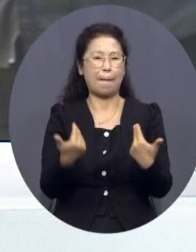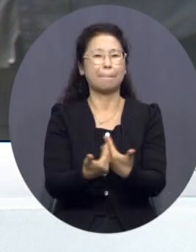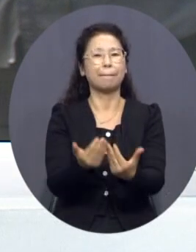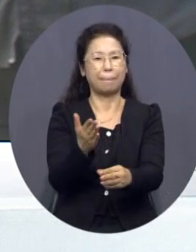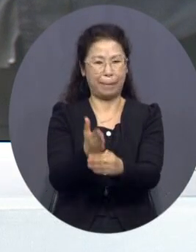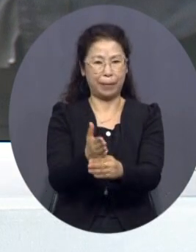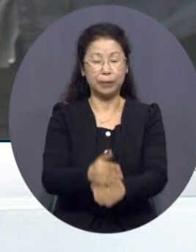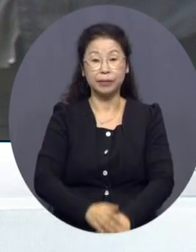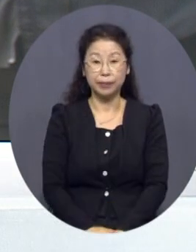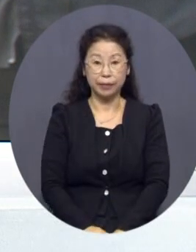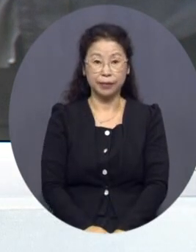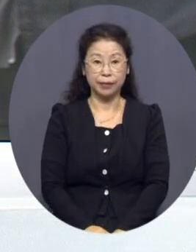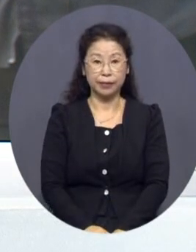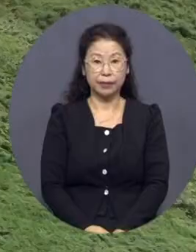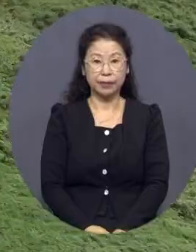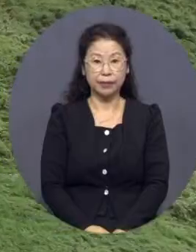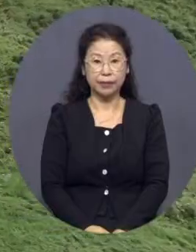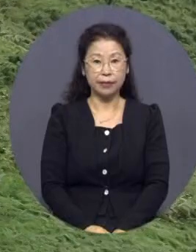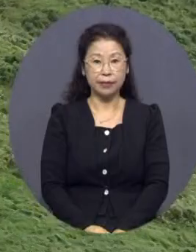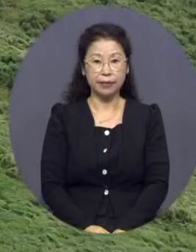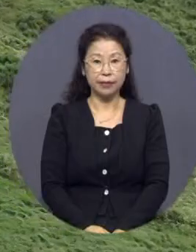기자입니다.